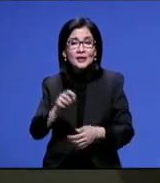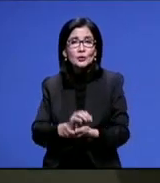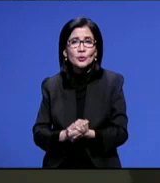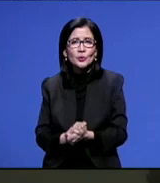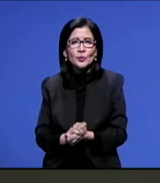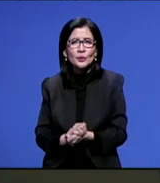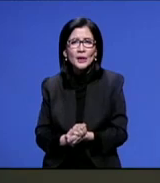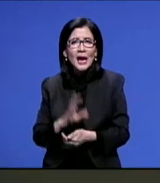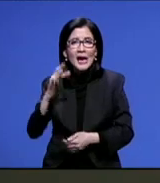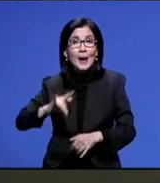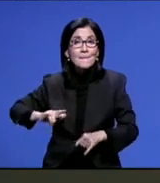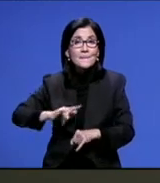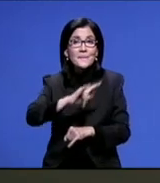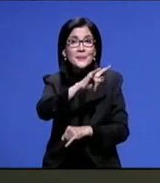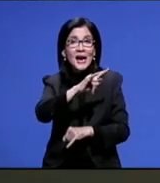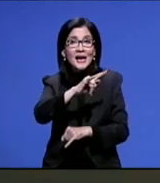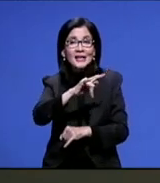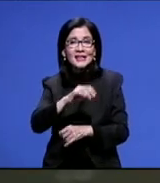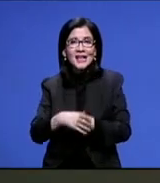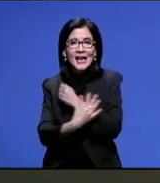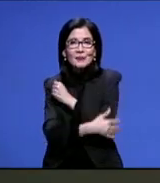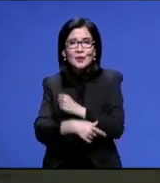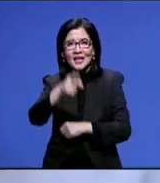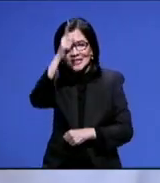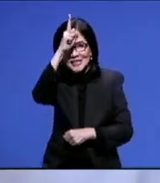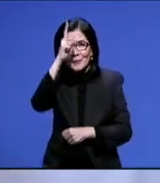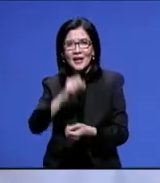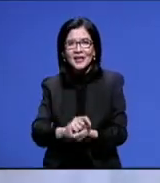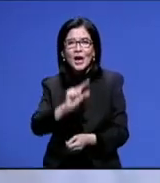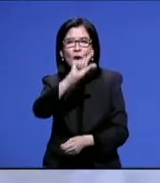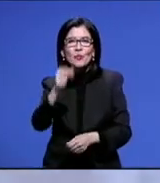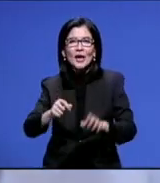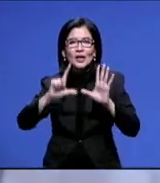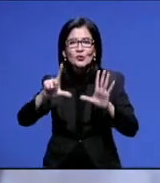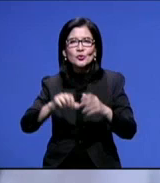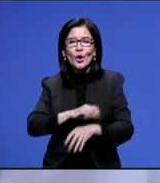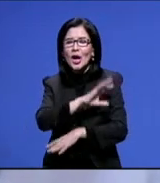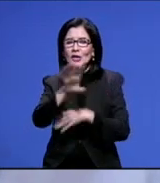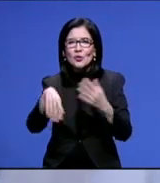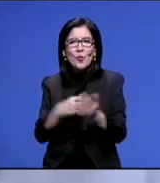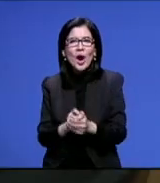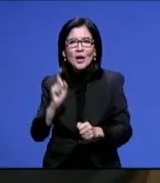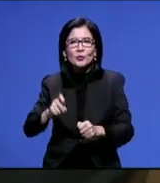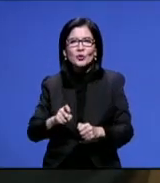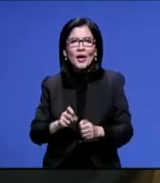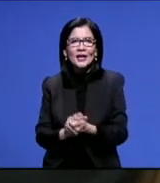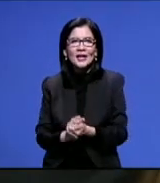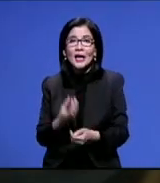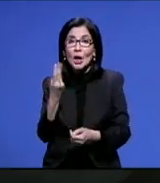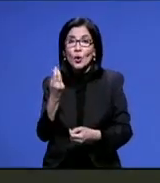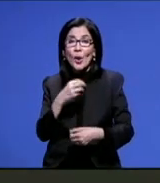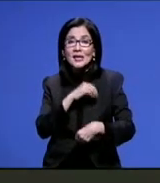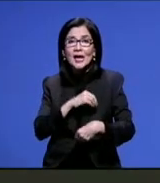Hairusifa akan berangkat berwisata ke Jerman bulan Juli mendatang. Kebutuhan visa, tiket, dan akomodasi serta uang